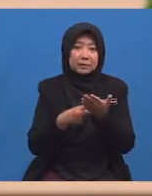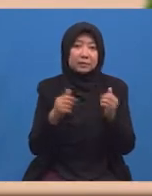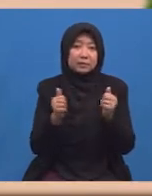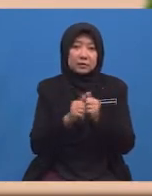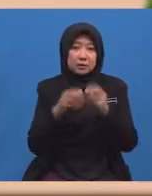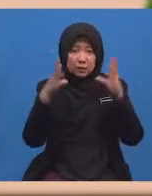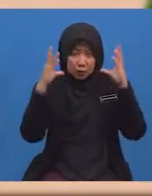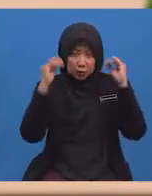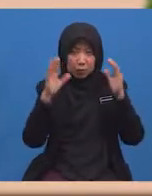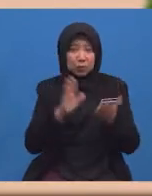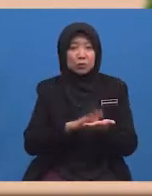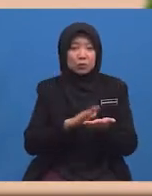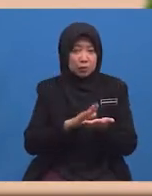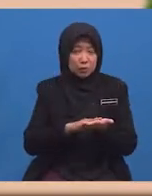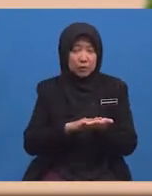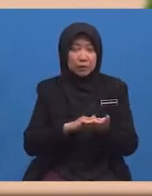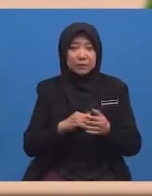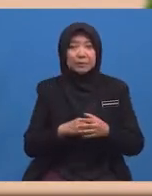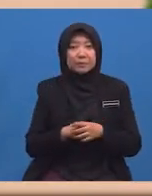bersama guru sekolah masing-masing